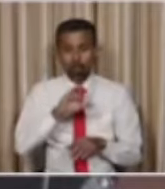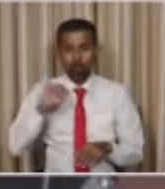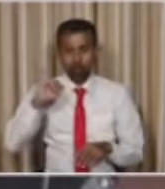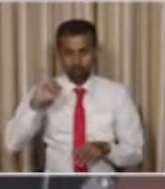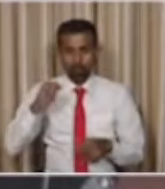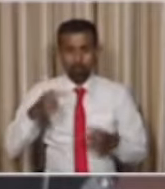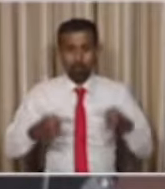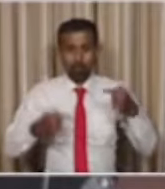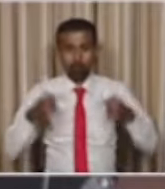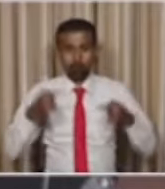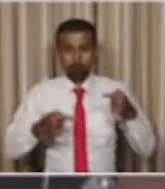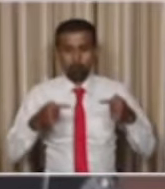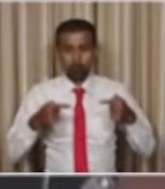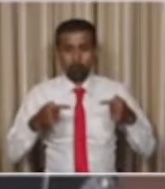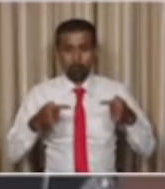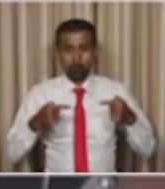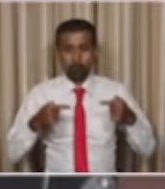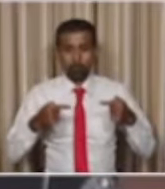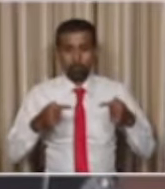wadai orang gila,